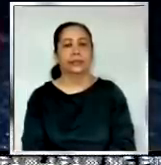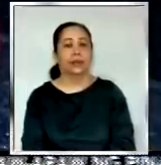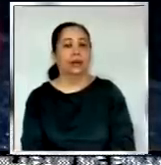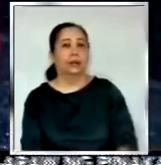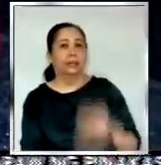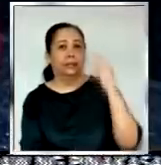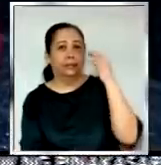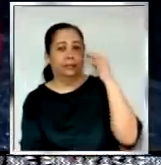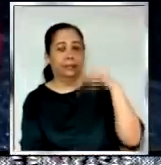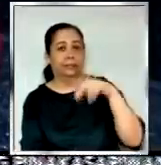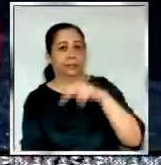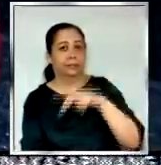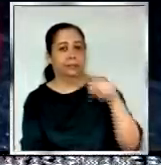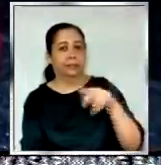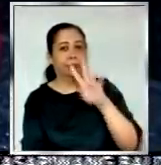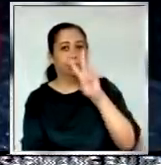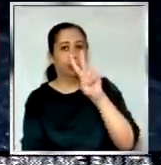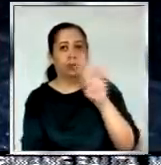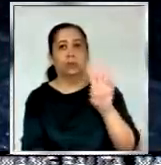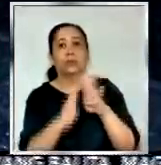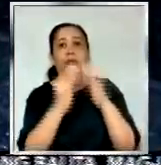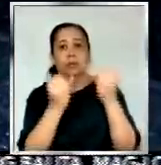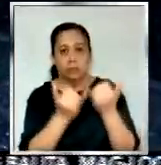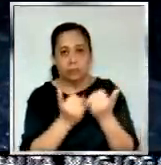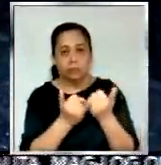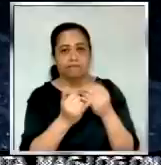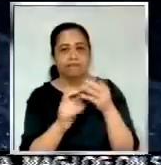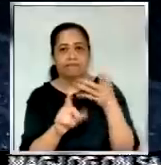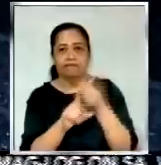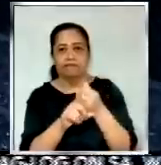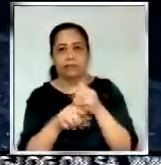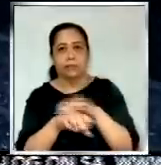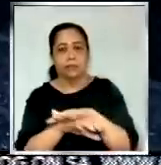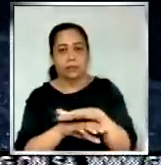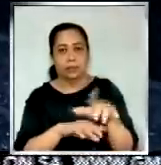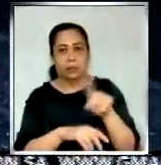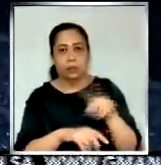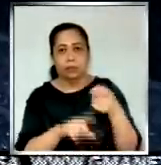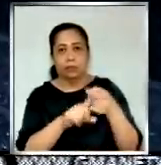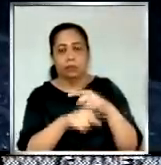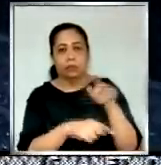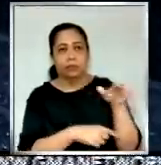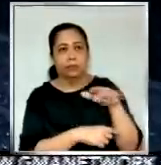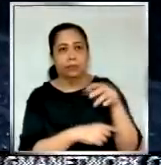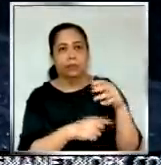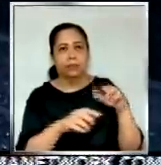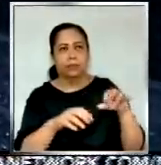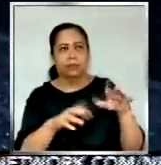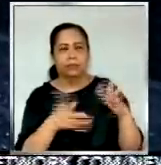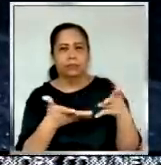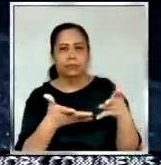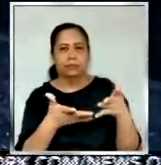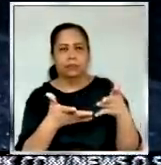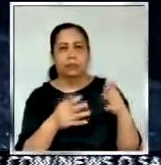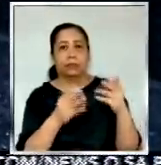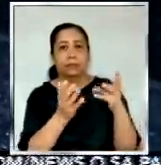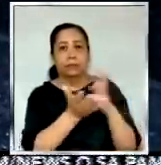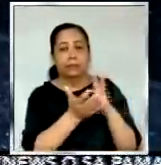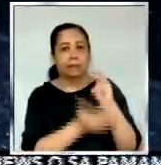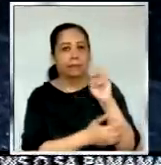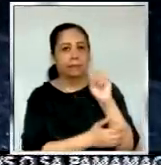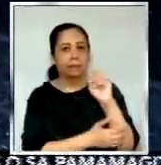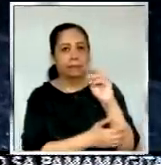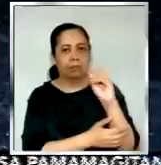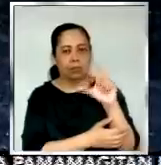nasa 42 barangays po ang apektado at yan po ay mula sa mga bahaang bayan ng Basantol,